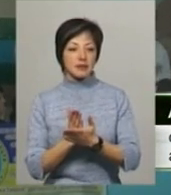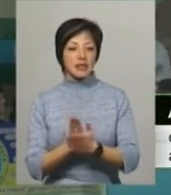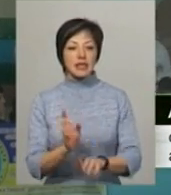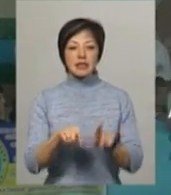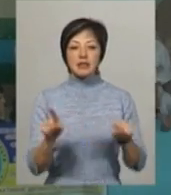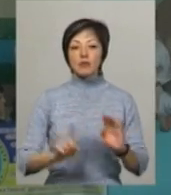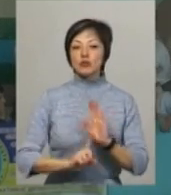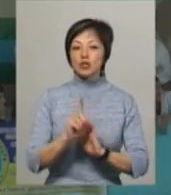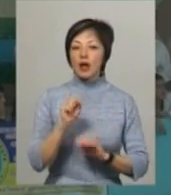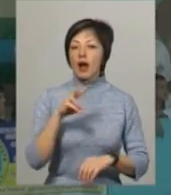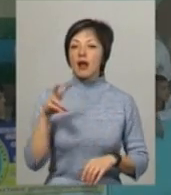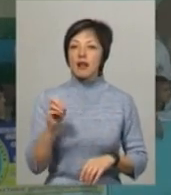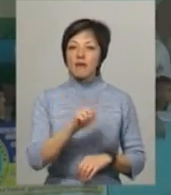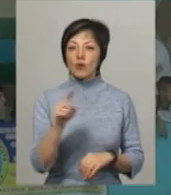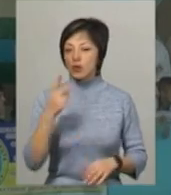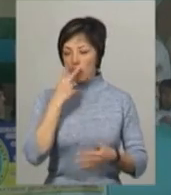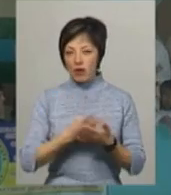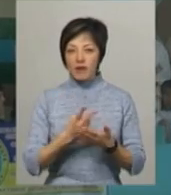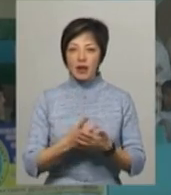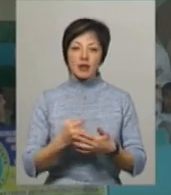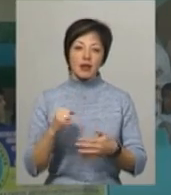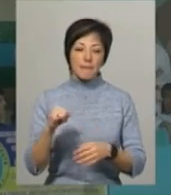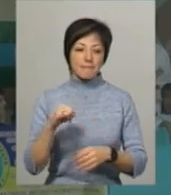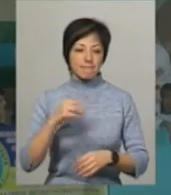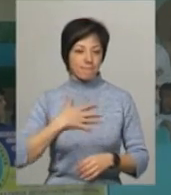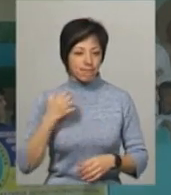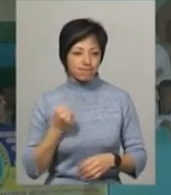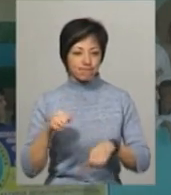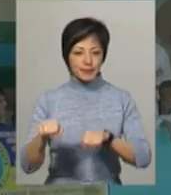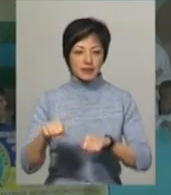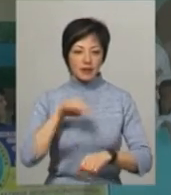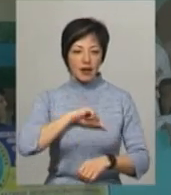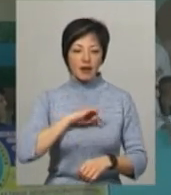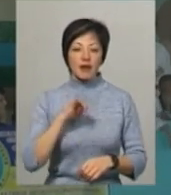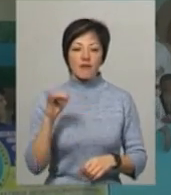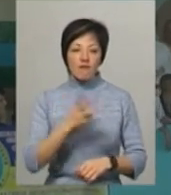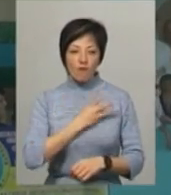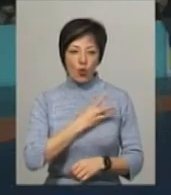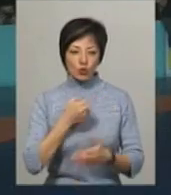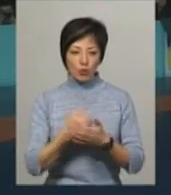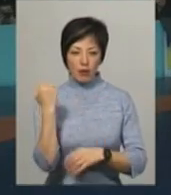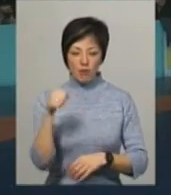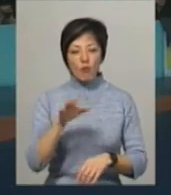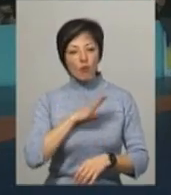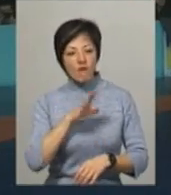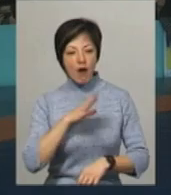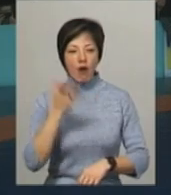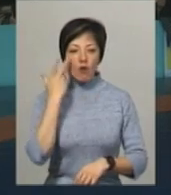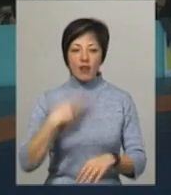які починають, але вони проявляють і бійцівські якості, і характер, і волю до перемоги. Бувають, коли